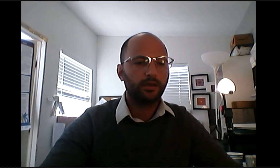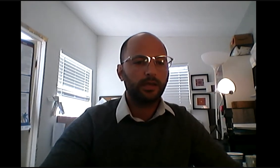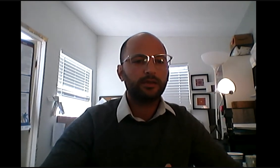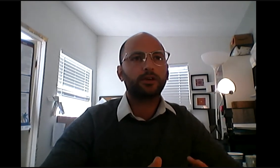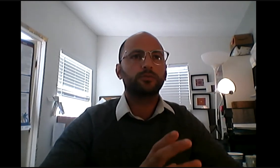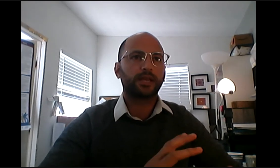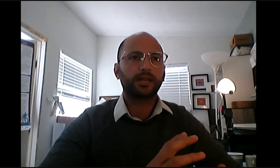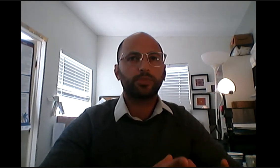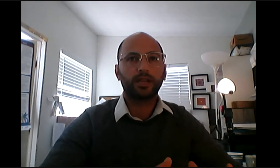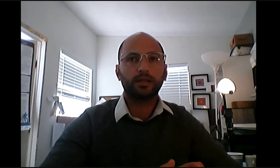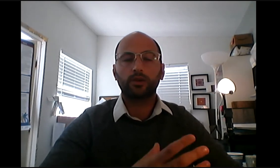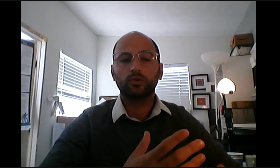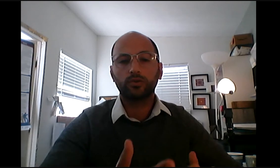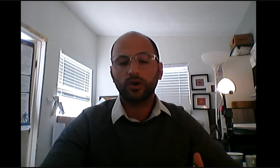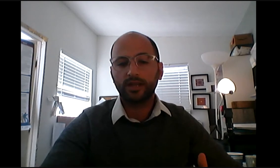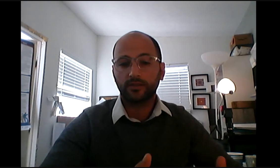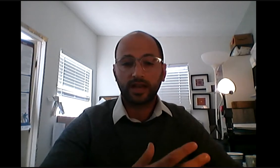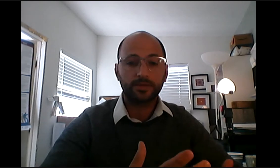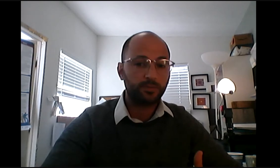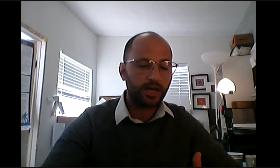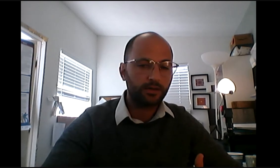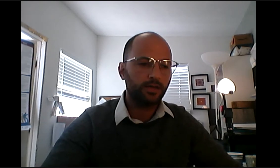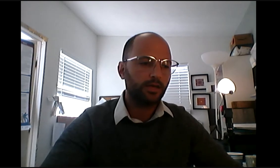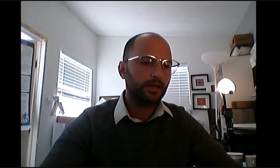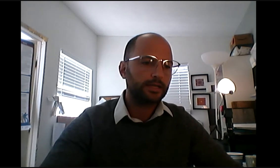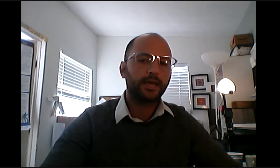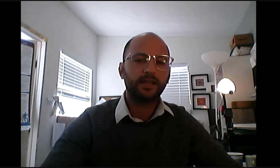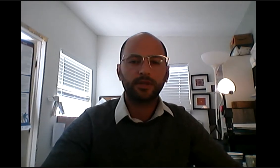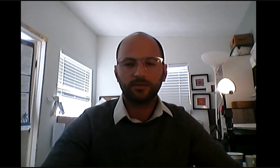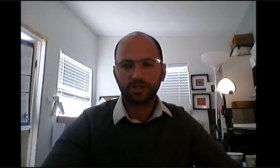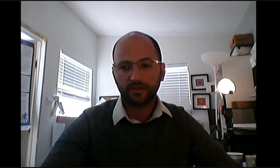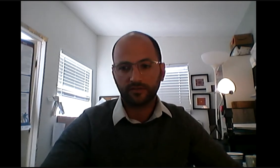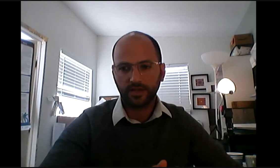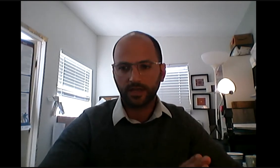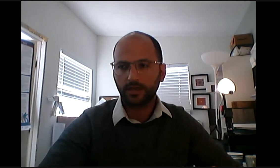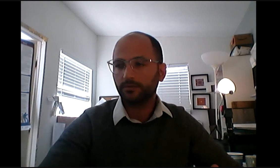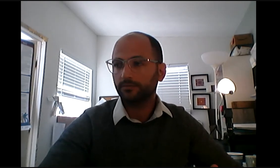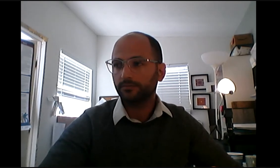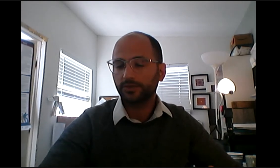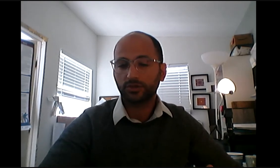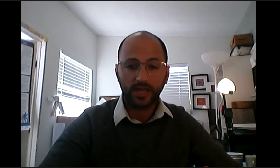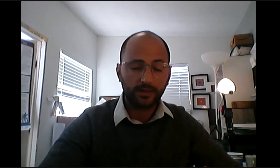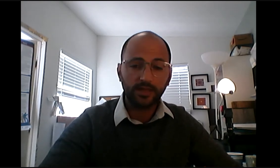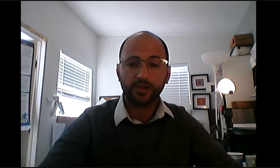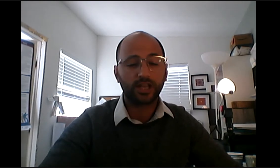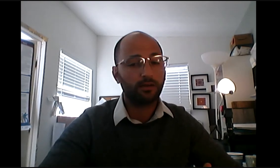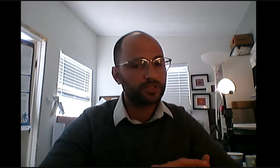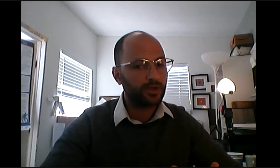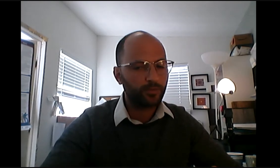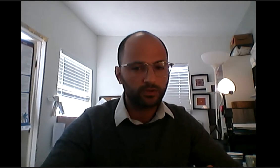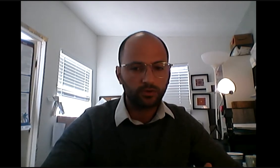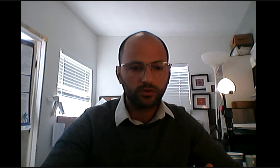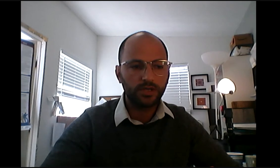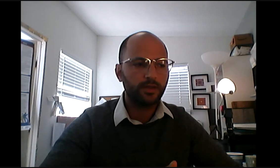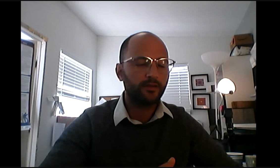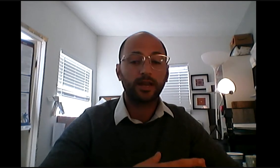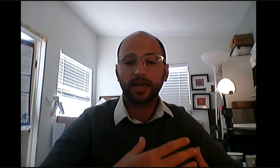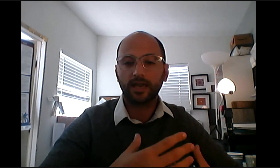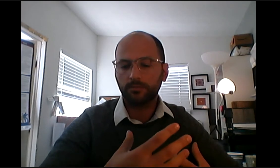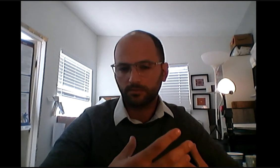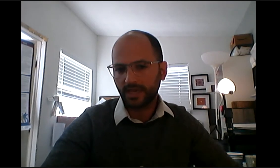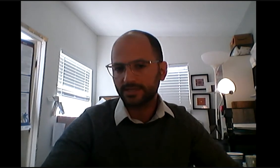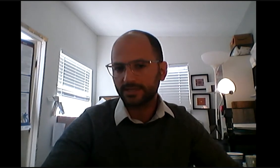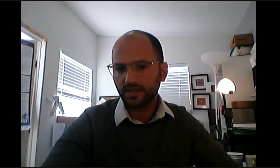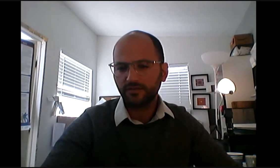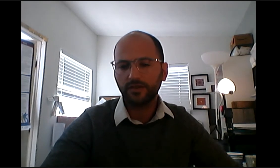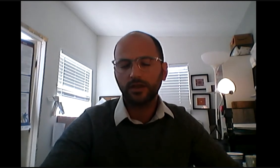כי אם אנחנו מסתכלים מבחינת עלות תועלת וכמה זמן, אז כן, אם אתם עכשיו... סטודנטים, ויש לכם המון זמן פנוי,